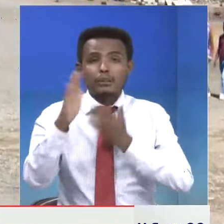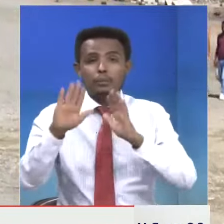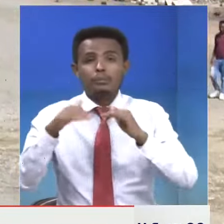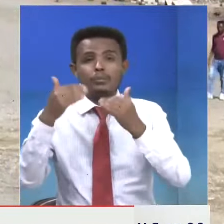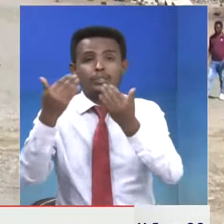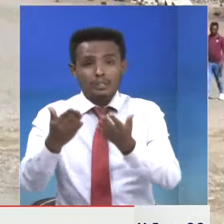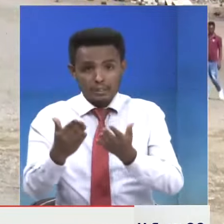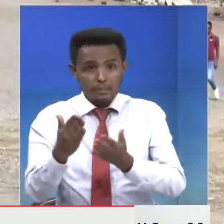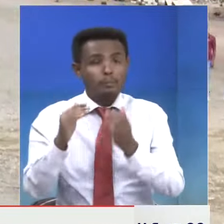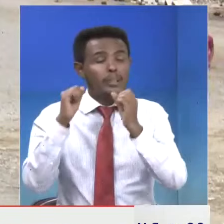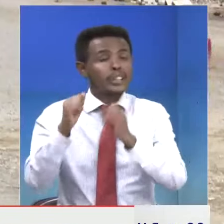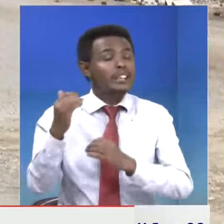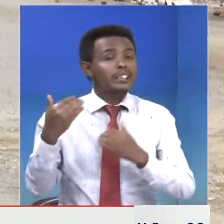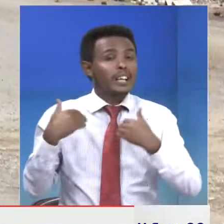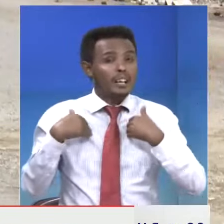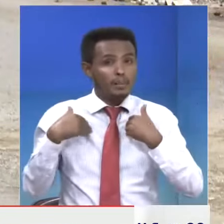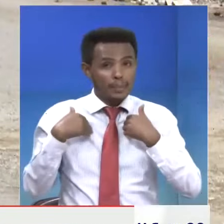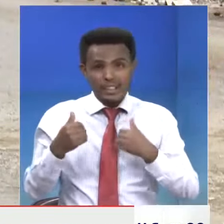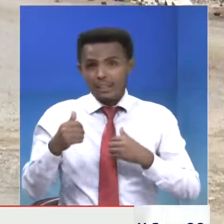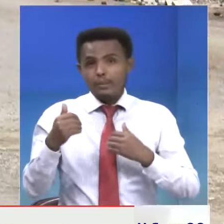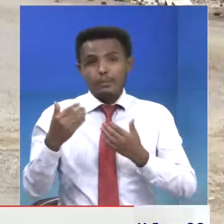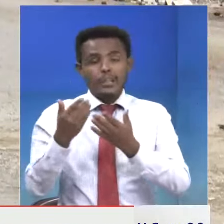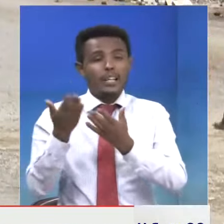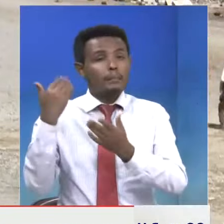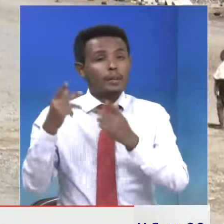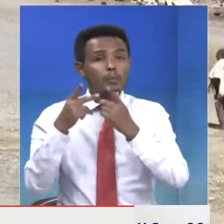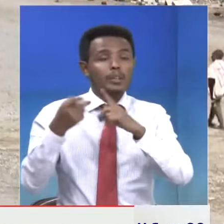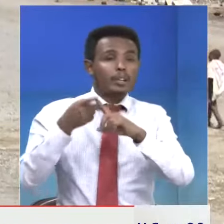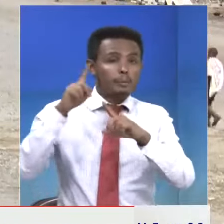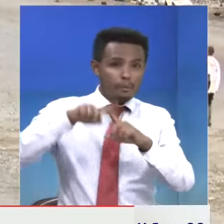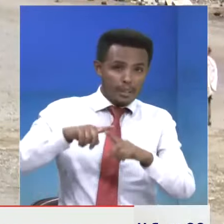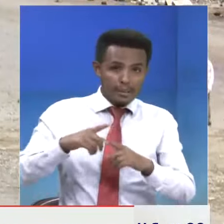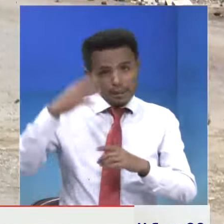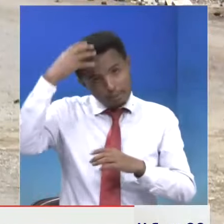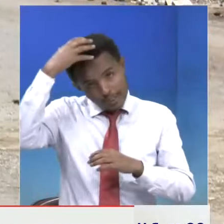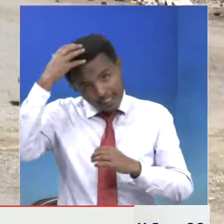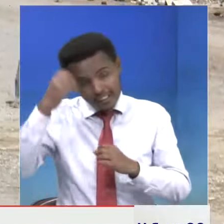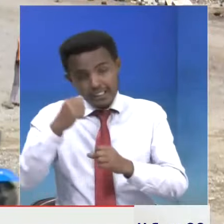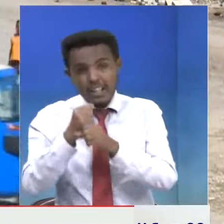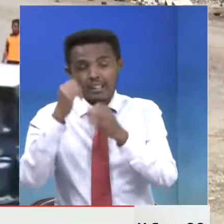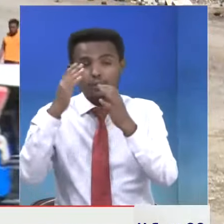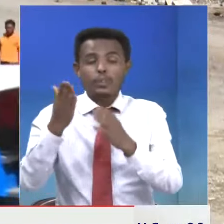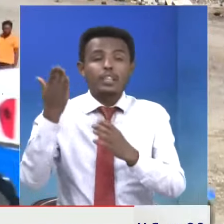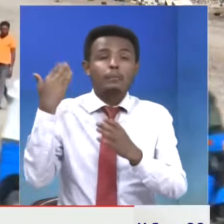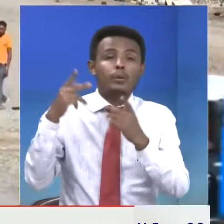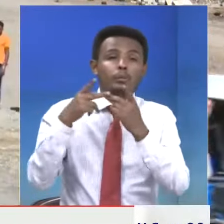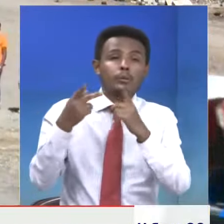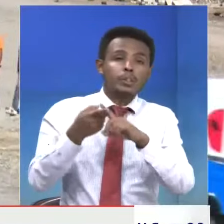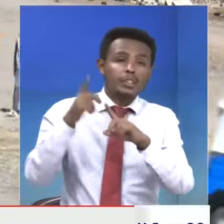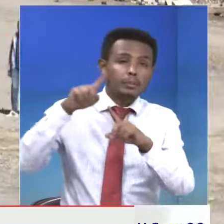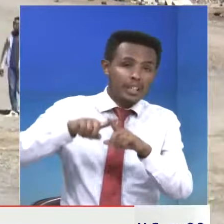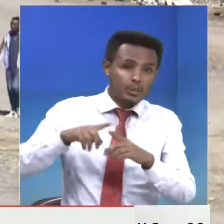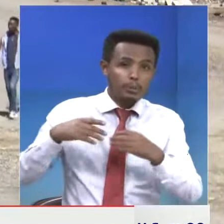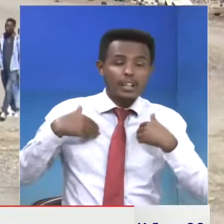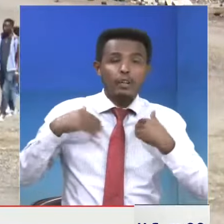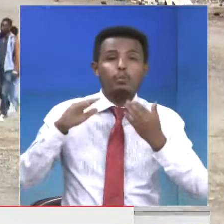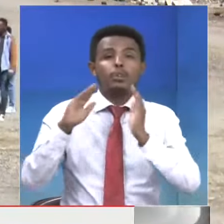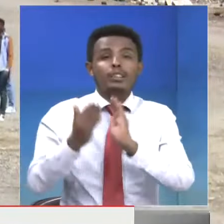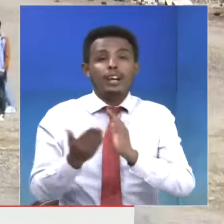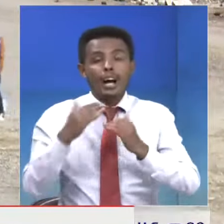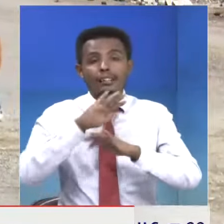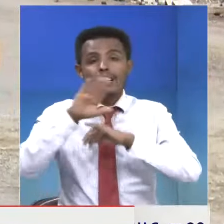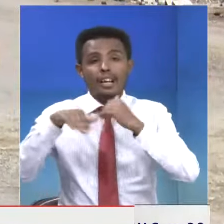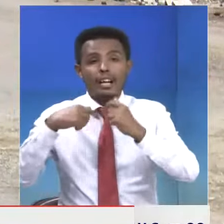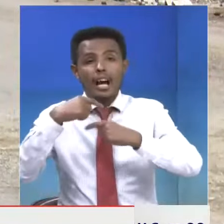ስላለበት እነሱም መልሶ ወደ ነበሩበት ለመመለስ በጣም በርካታ የሚባሉ መንግስት ሰራተኞች ወደ ነበሩበት የመንግስት ስራ እየተመለሱ ያሉበት ሁኔታ አለና